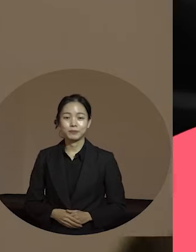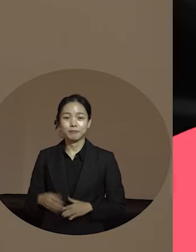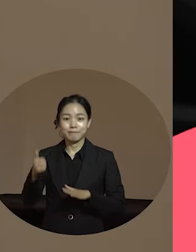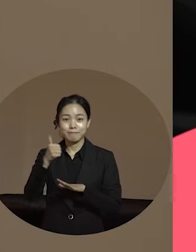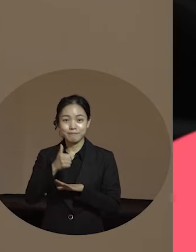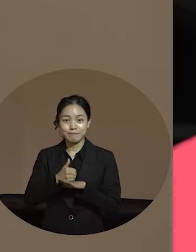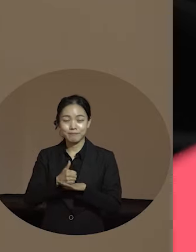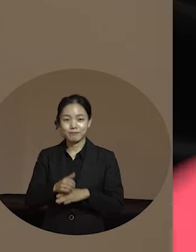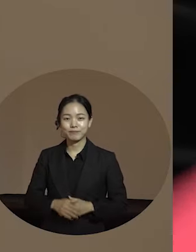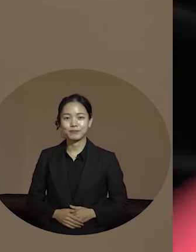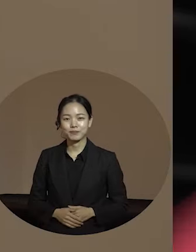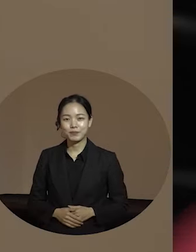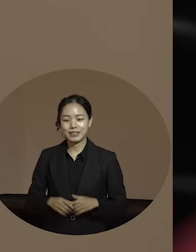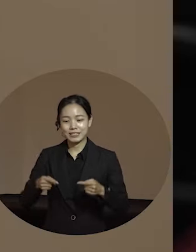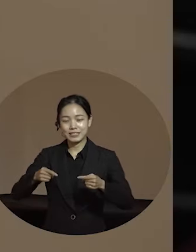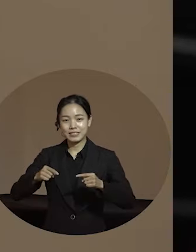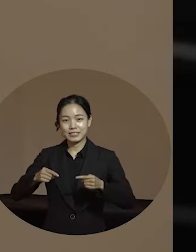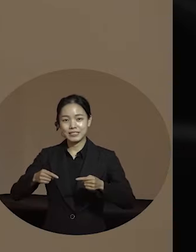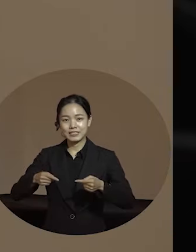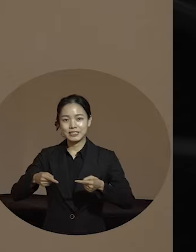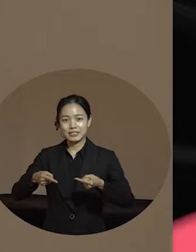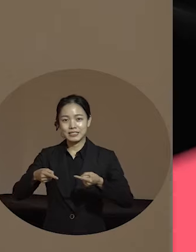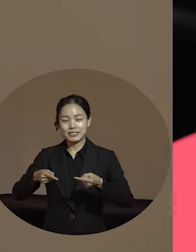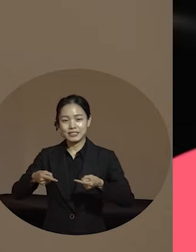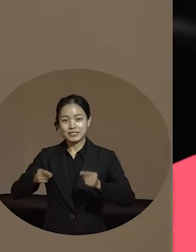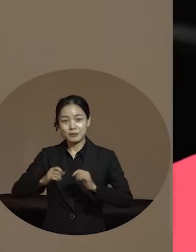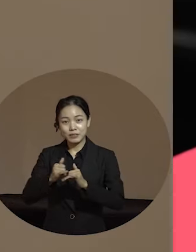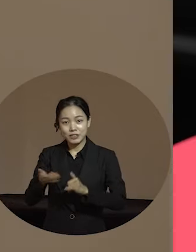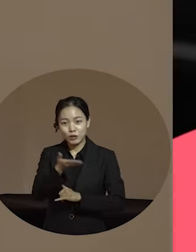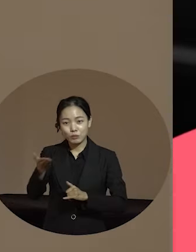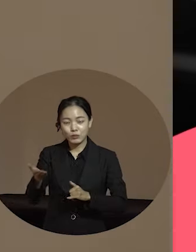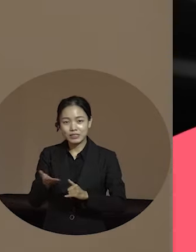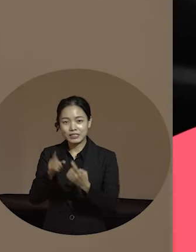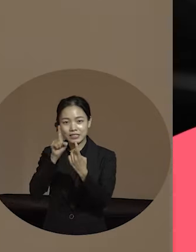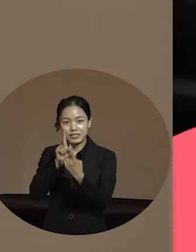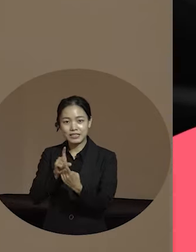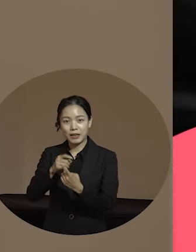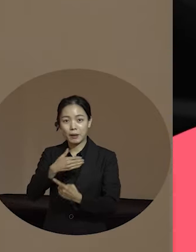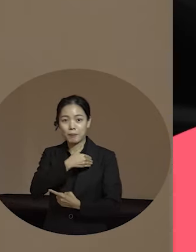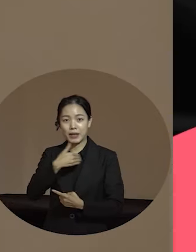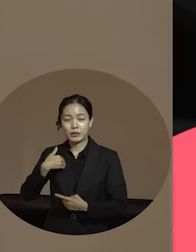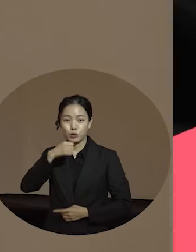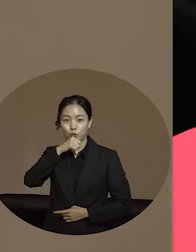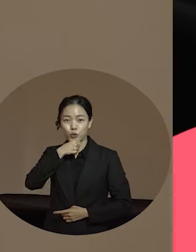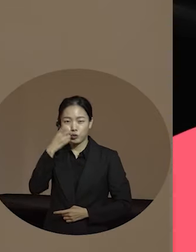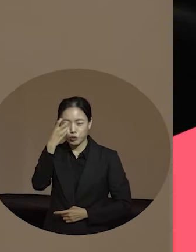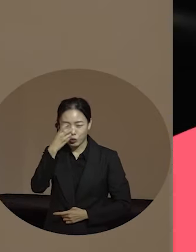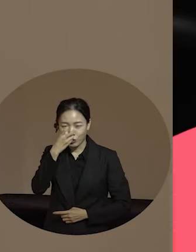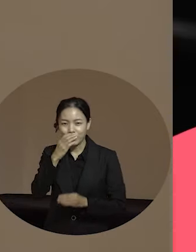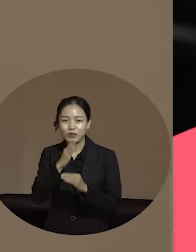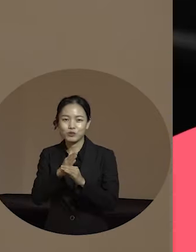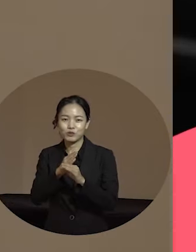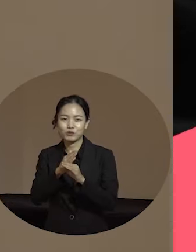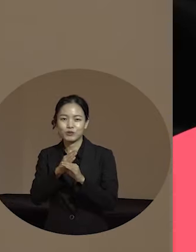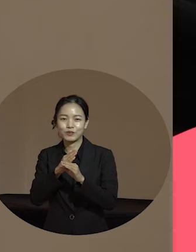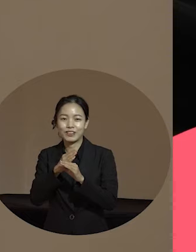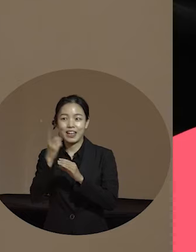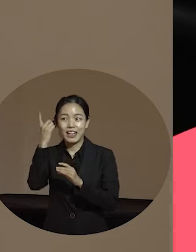끝으로 참석자분들 대상으로 저희가 만족도 조사를 실시하고 있습니다. 문자로 아마